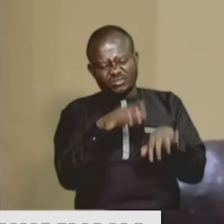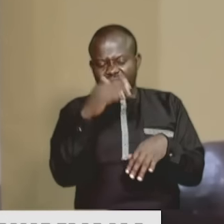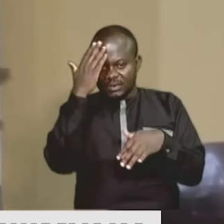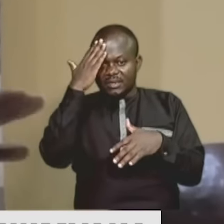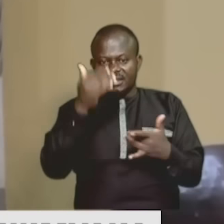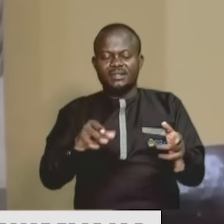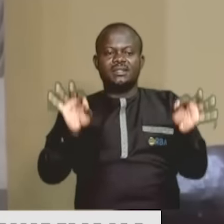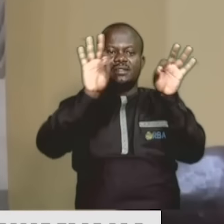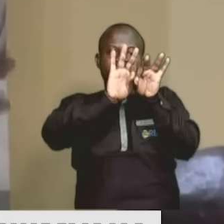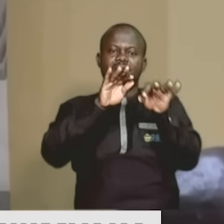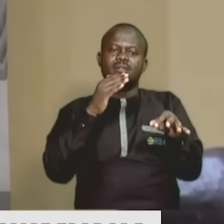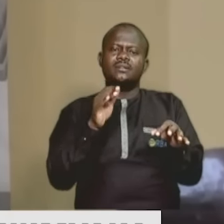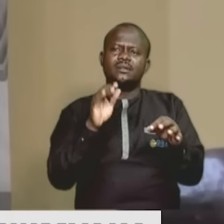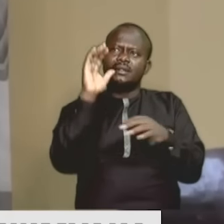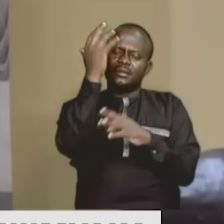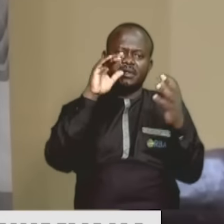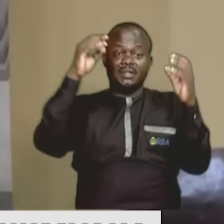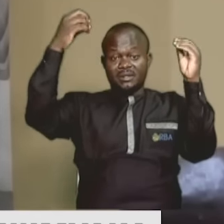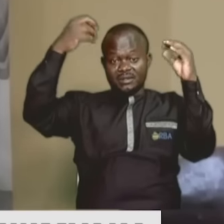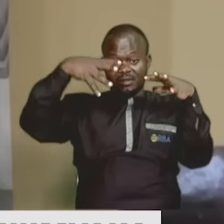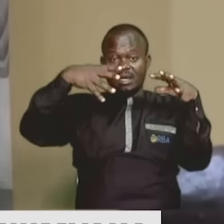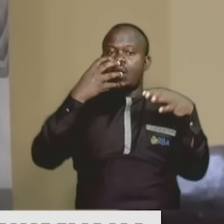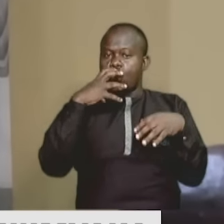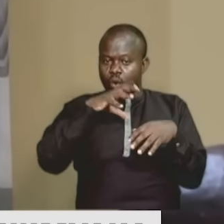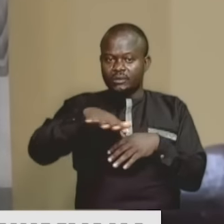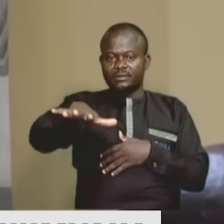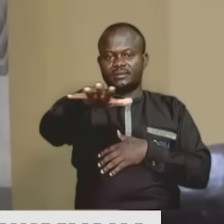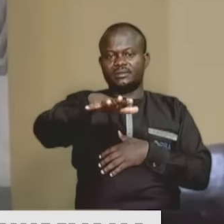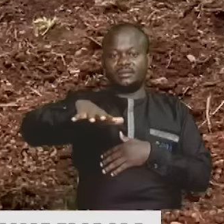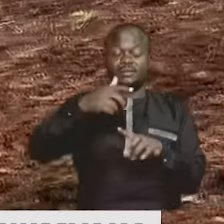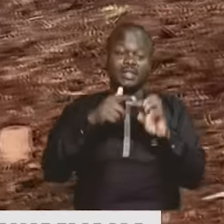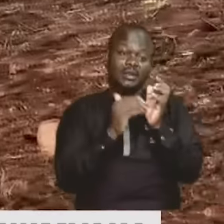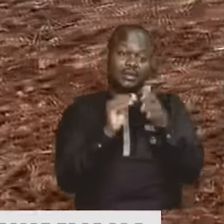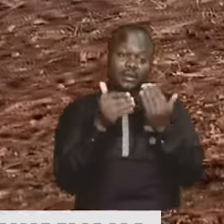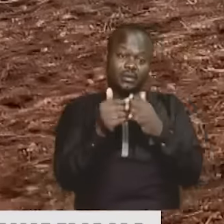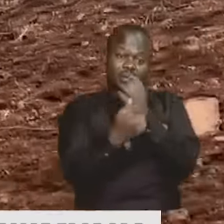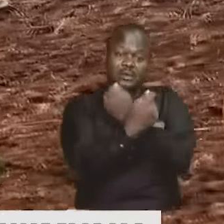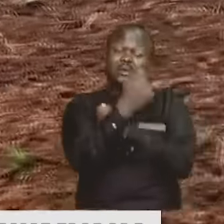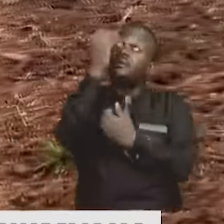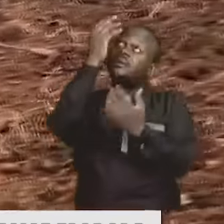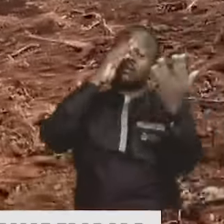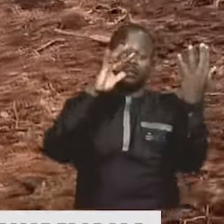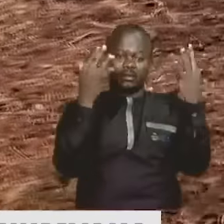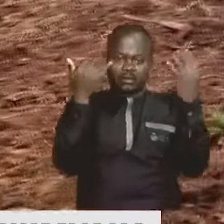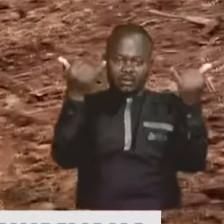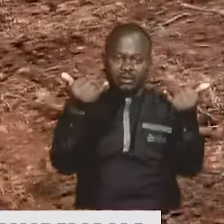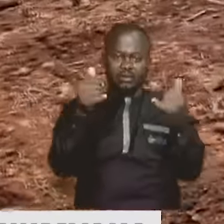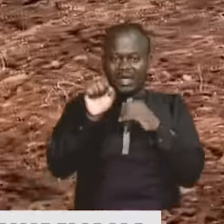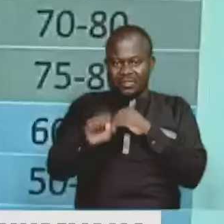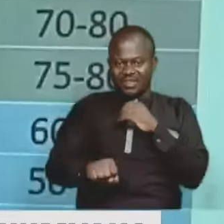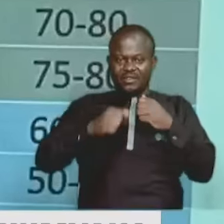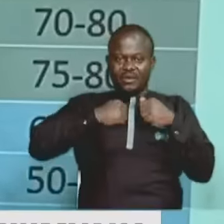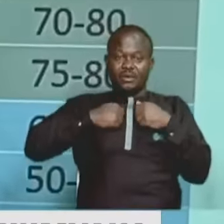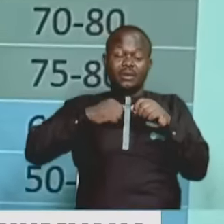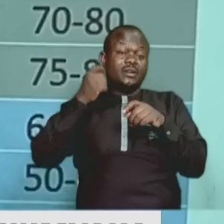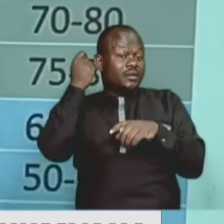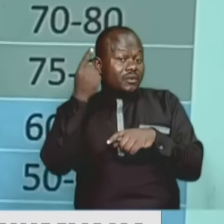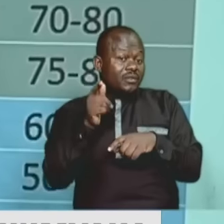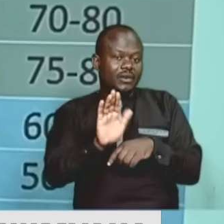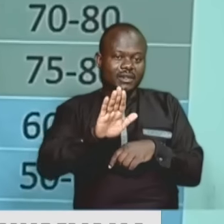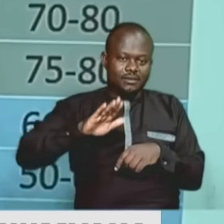icyo ibiti bivuze ku zuba n'ubushyuhe byaho gusa imihindagurikire y'ikirere iriho ubu amajyepfo y'u Rwanda nayo ntiyumve ko